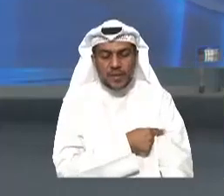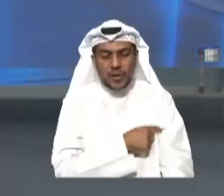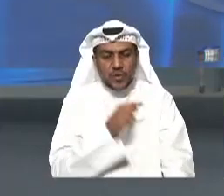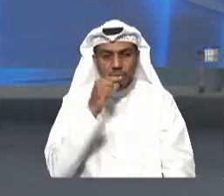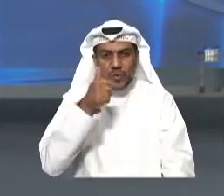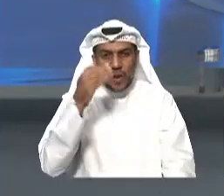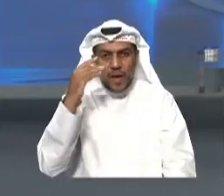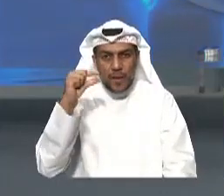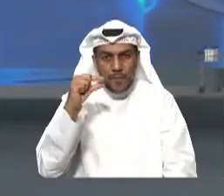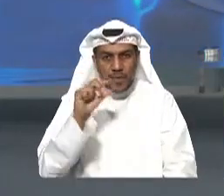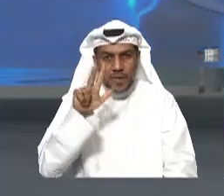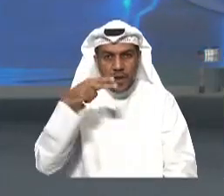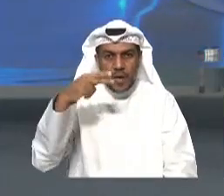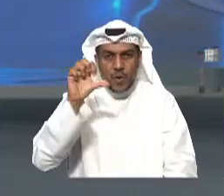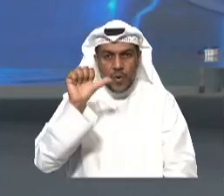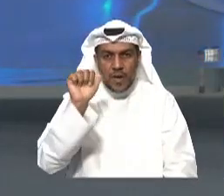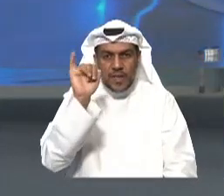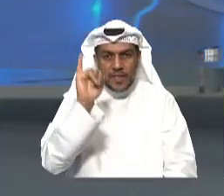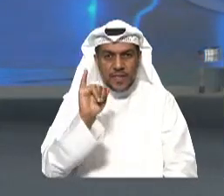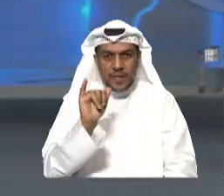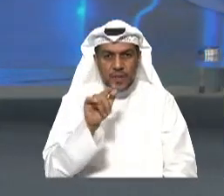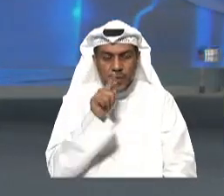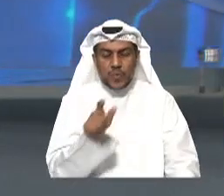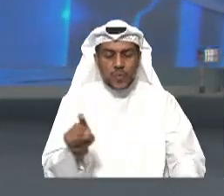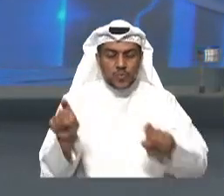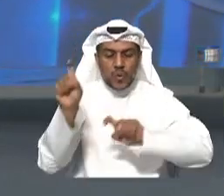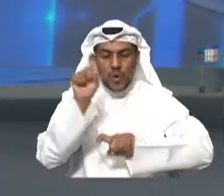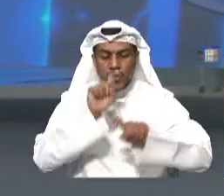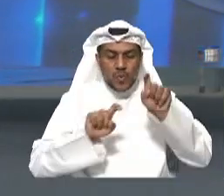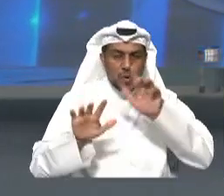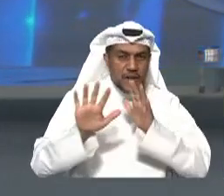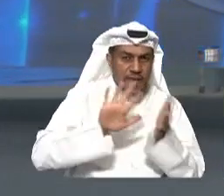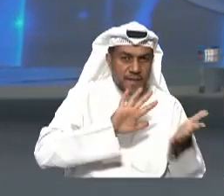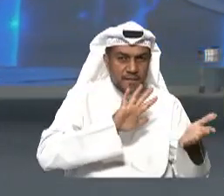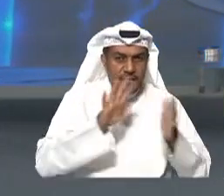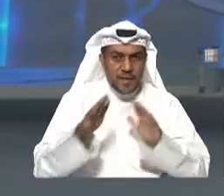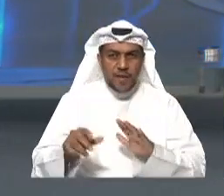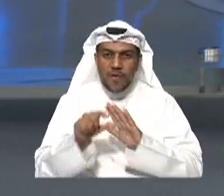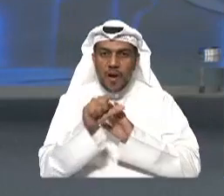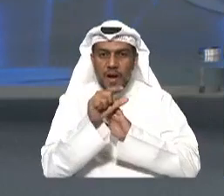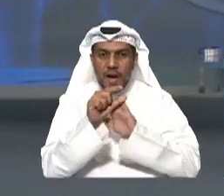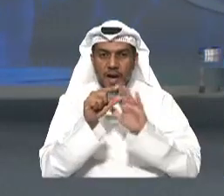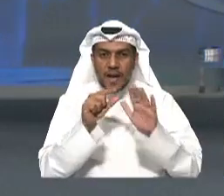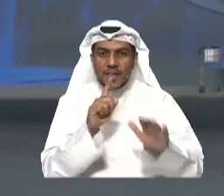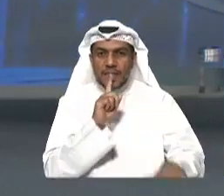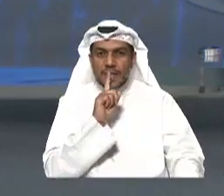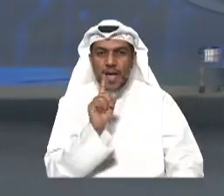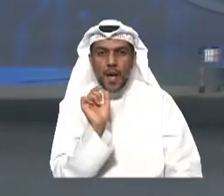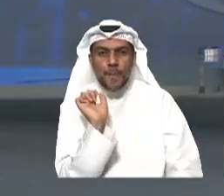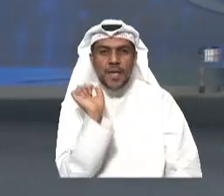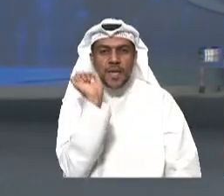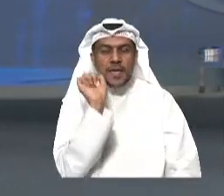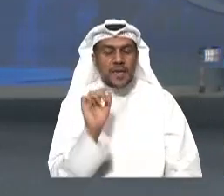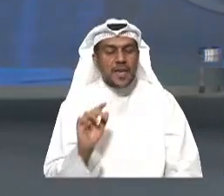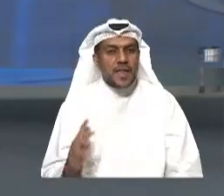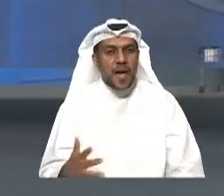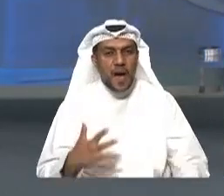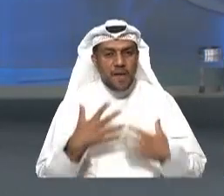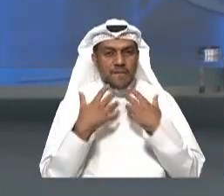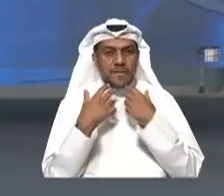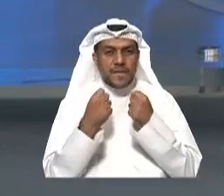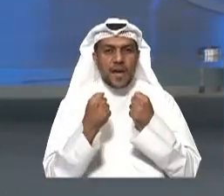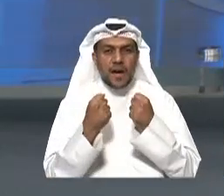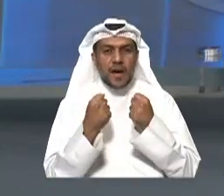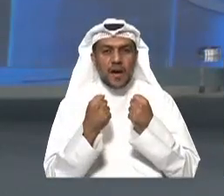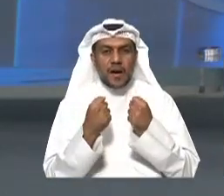العوضي ناقشت تكليف المجلس للجنه في بحث موضوع تامين عافيه وموضوع البحث والتحقيق في